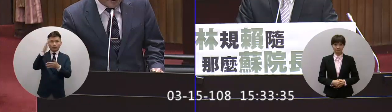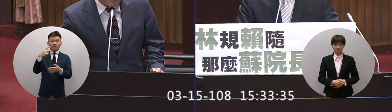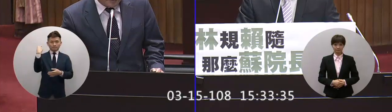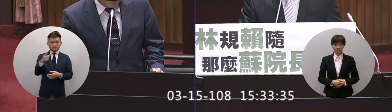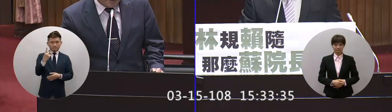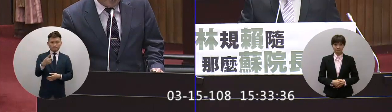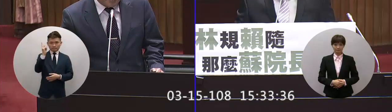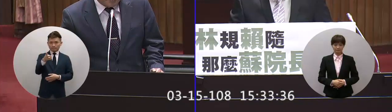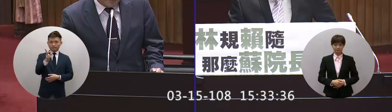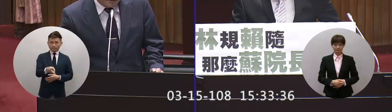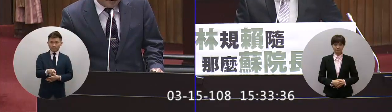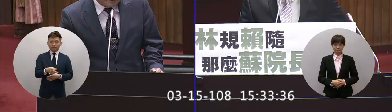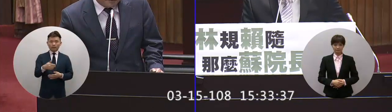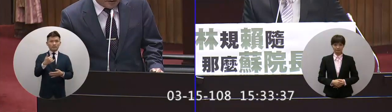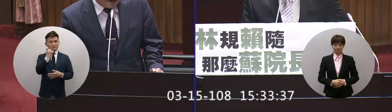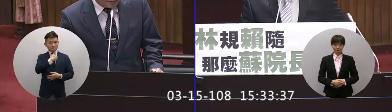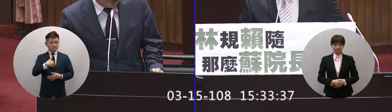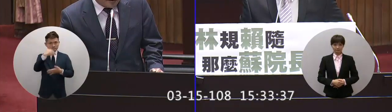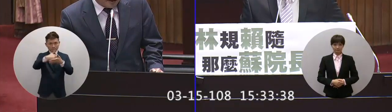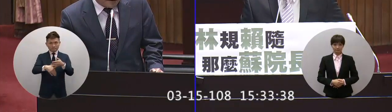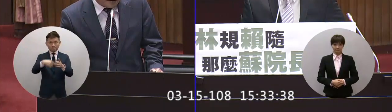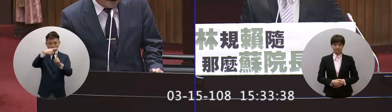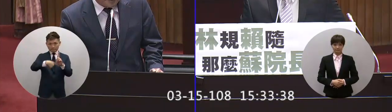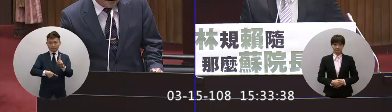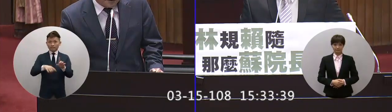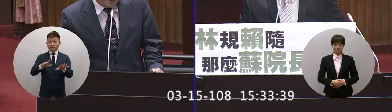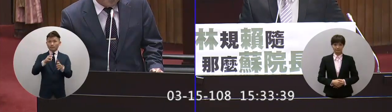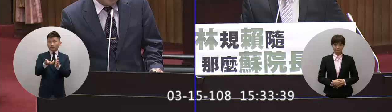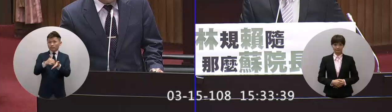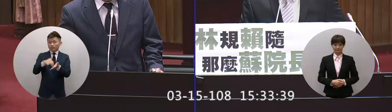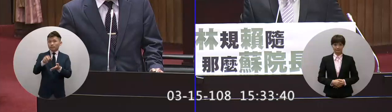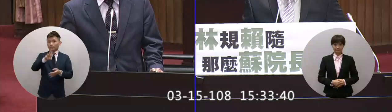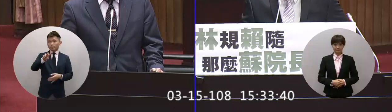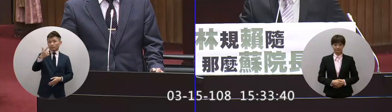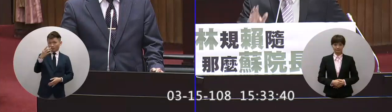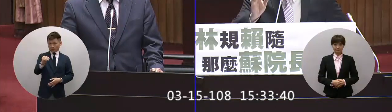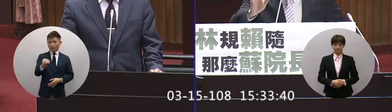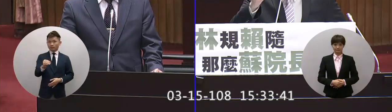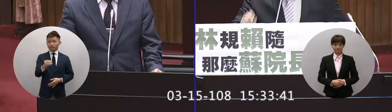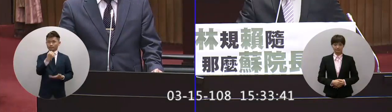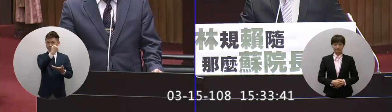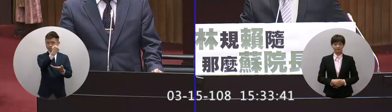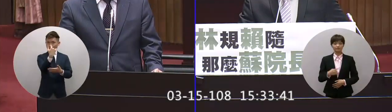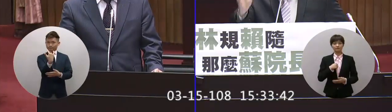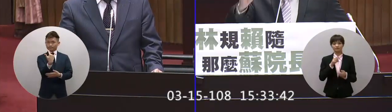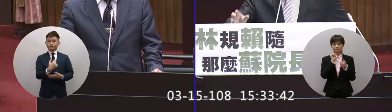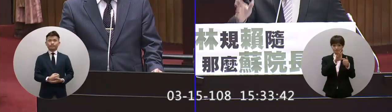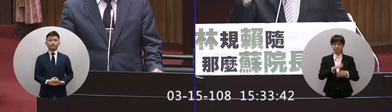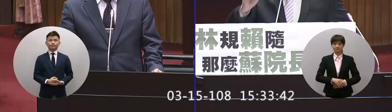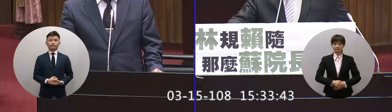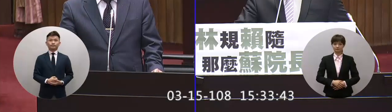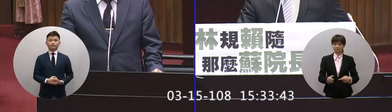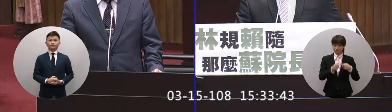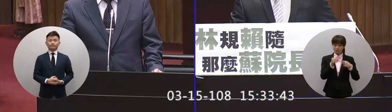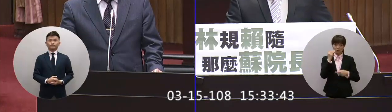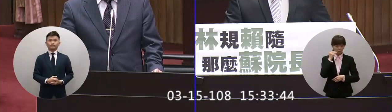能性就相对的减低很多。不过我们今年预算大概编在3600万。 好， 我直接点问题了啦。第一个，你